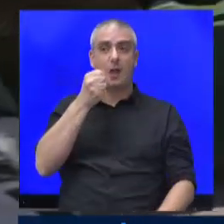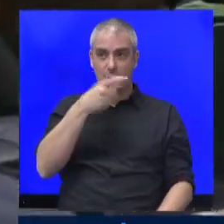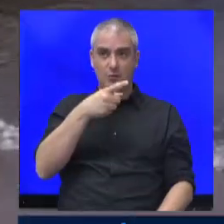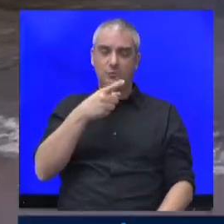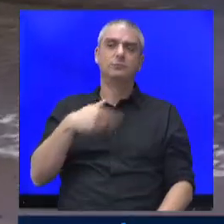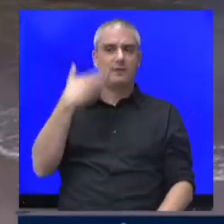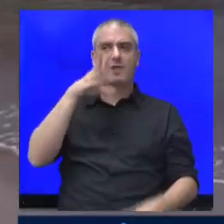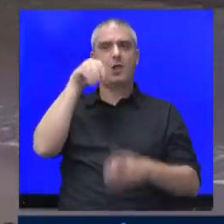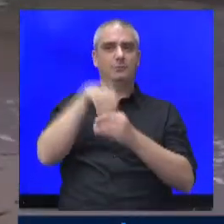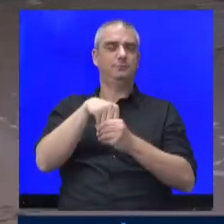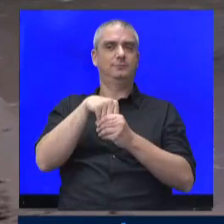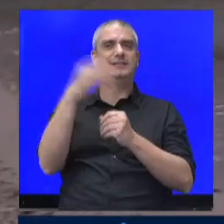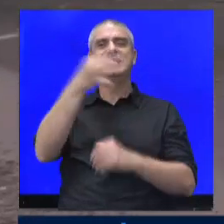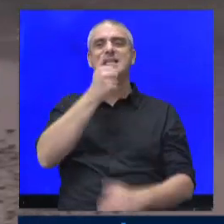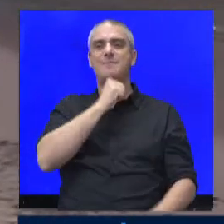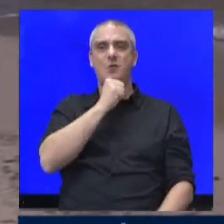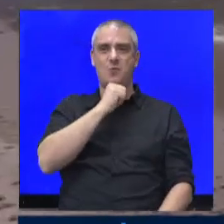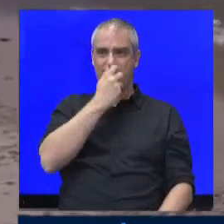מהאיים הירוקים.